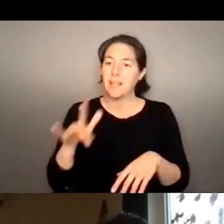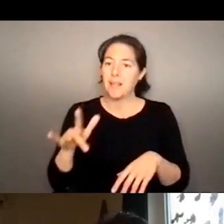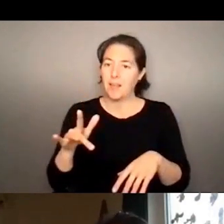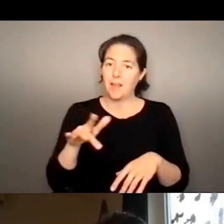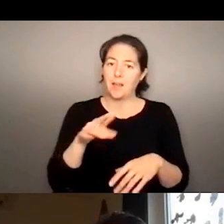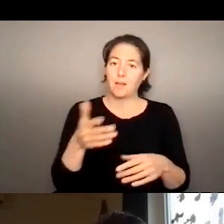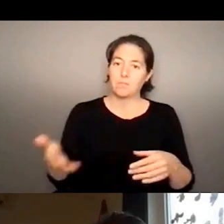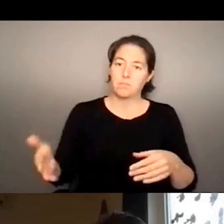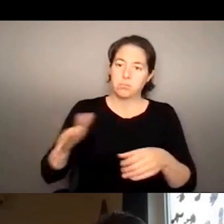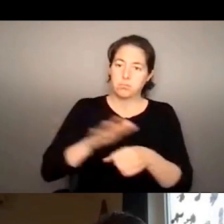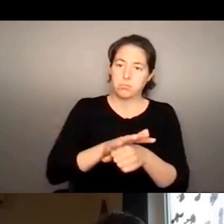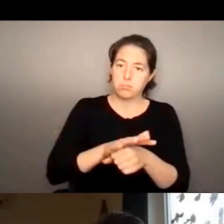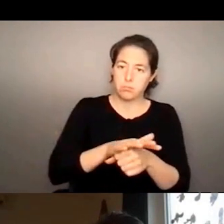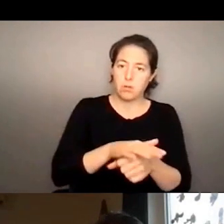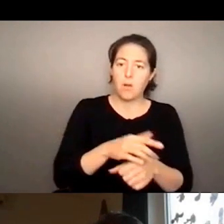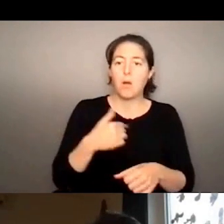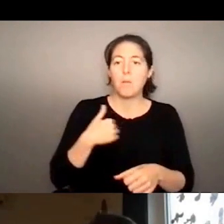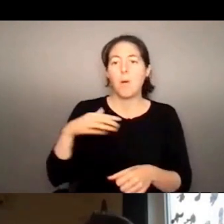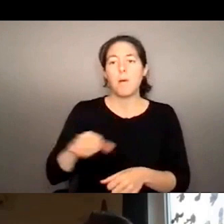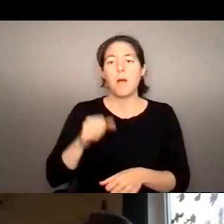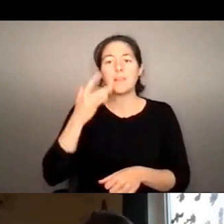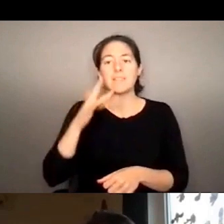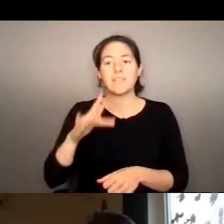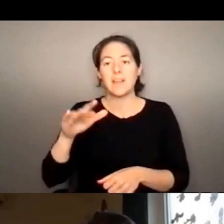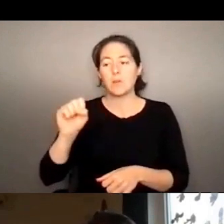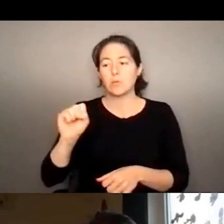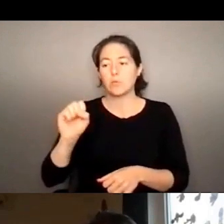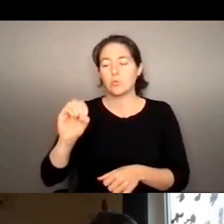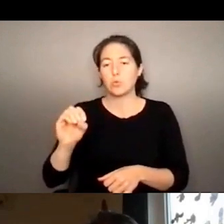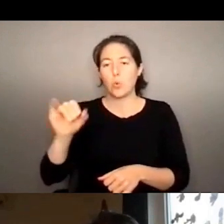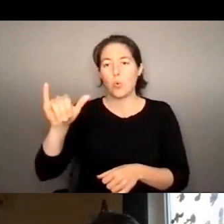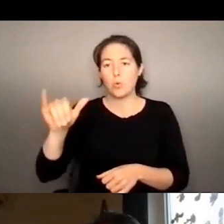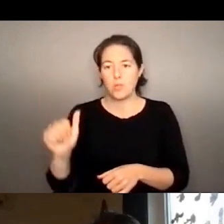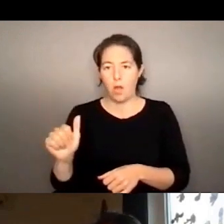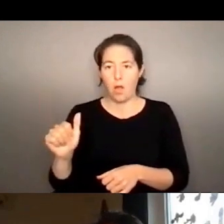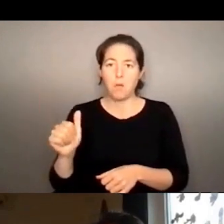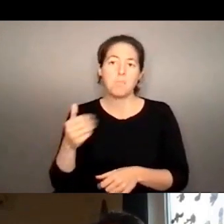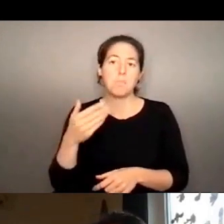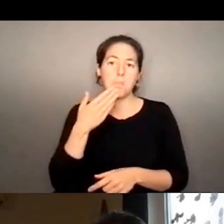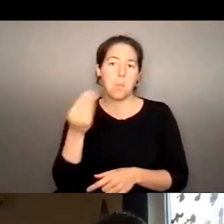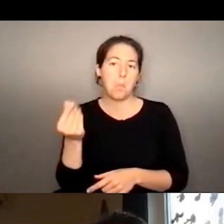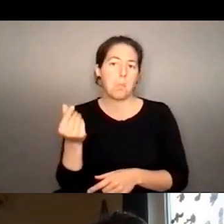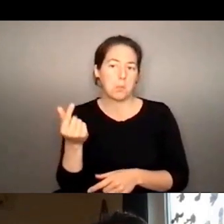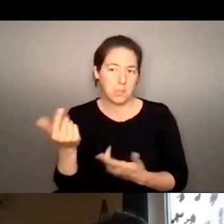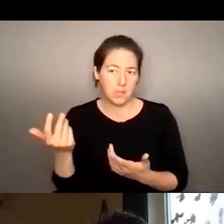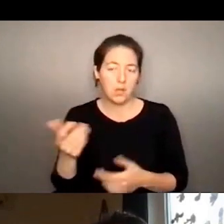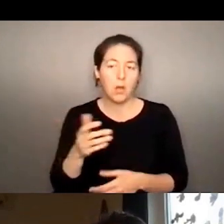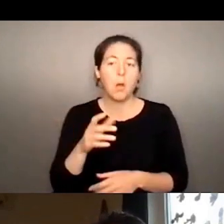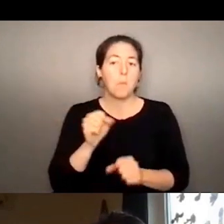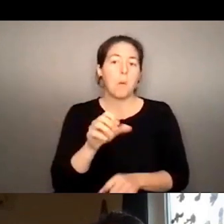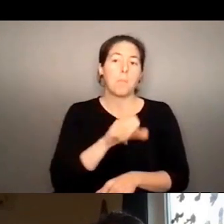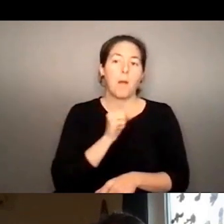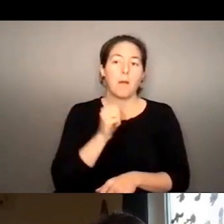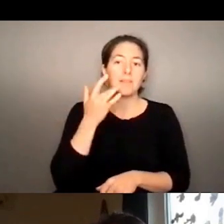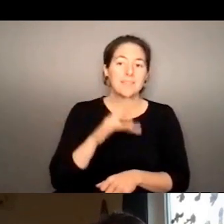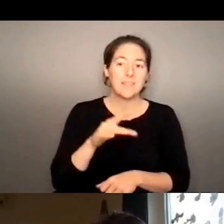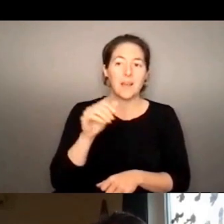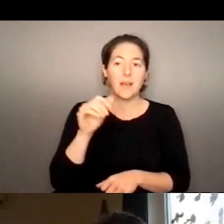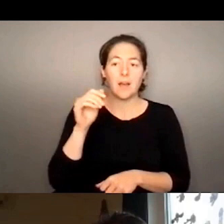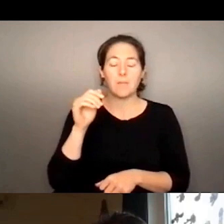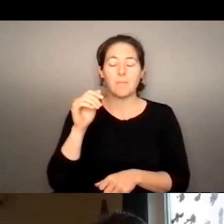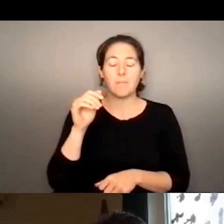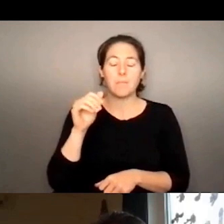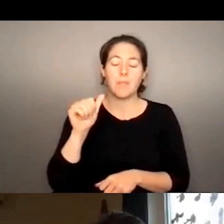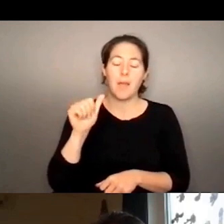Moi, j'utilisais la cire de soya parce que c'est comme assez abordable. Il y a des gens qui utilisent la cire d'abeille. On essaye